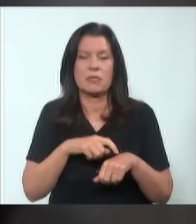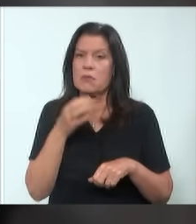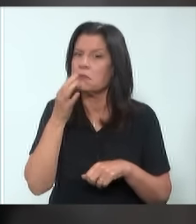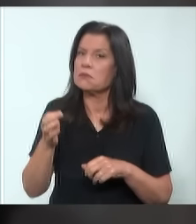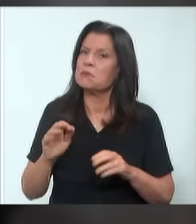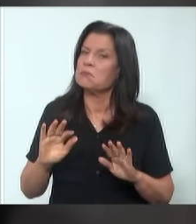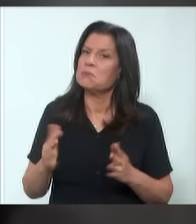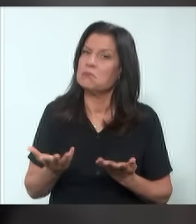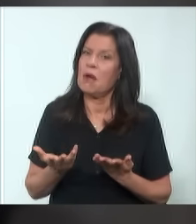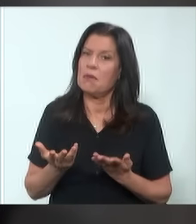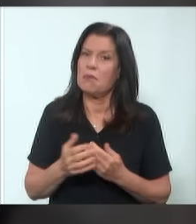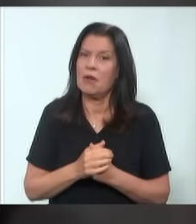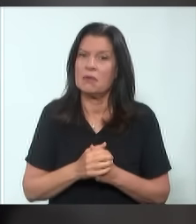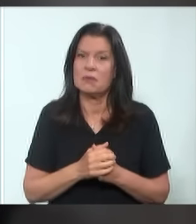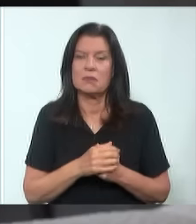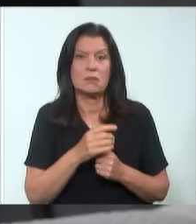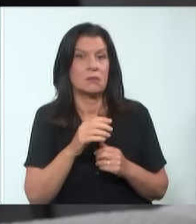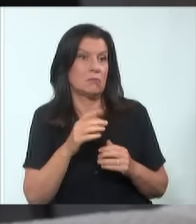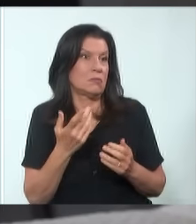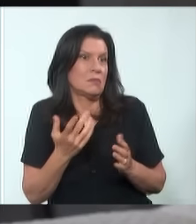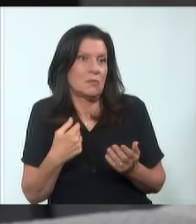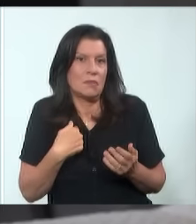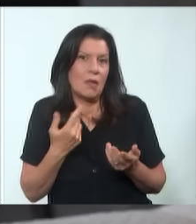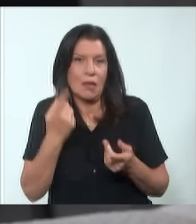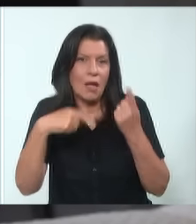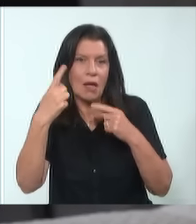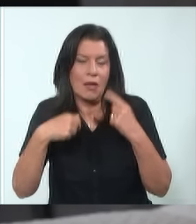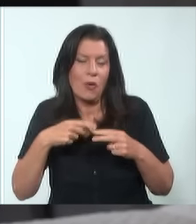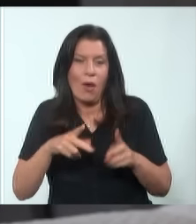כי אני פשוט אבכה כל היום. זה משהו שבאמת,